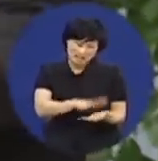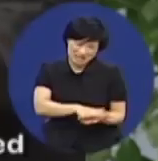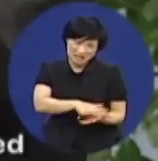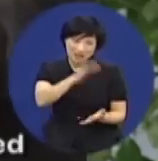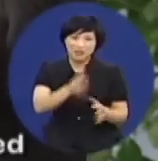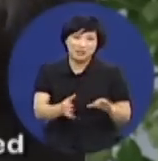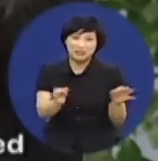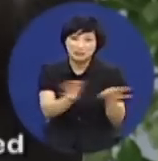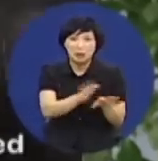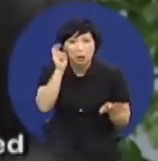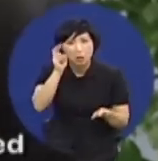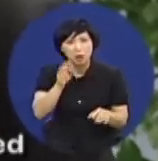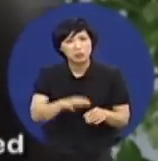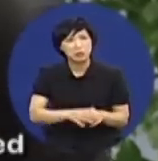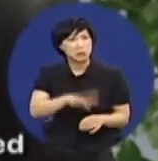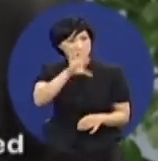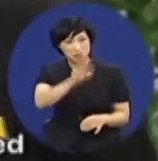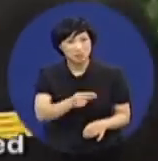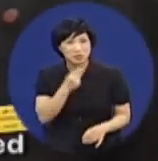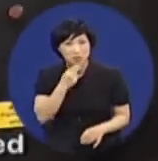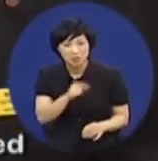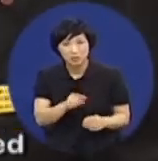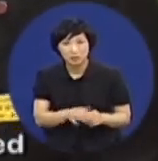うだろうに。